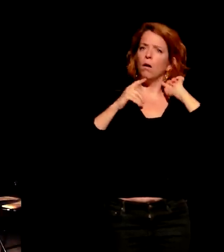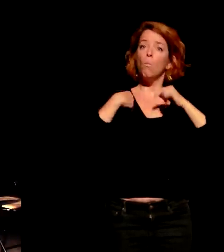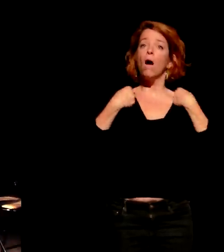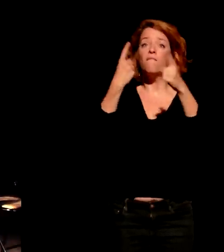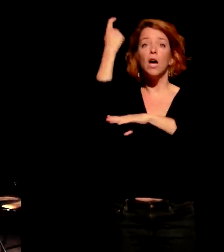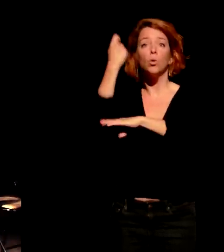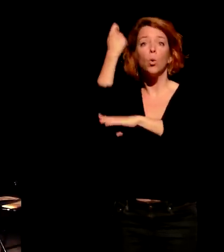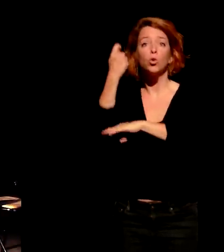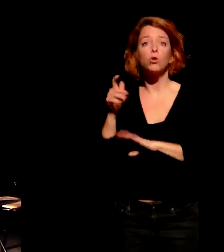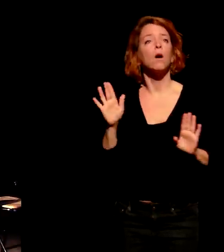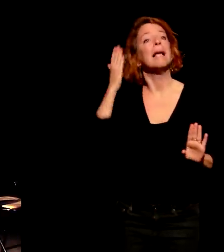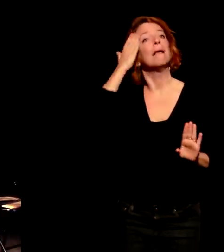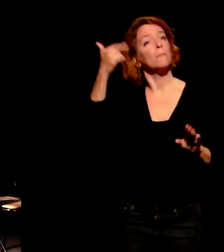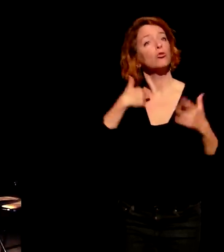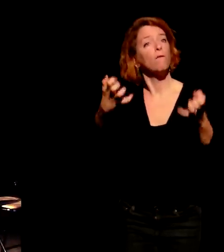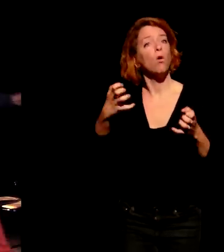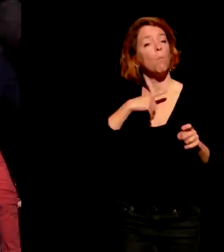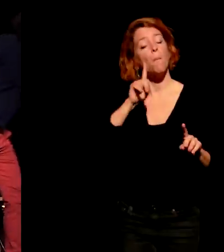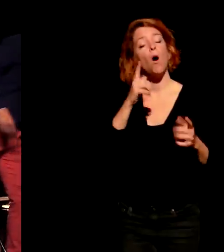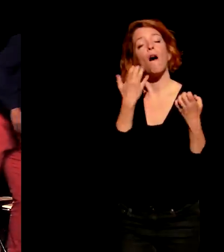Voilà, bon.